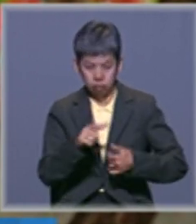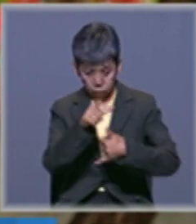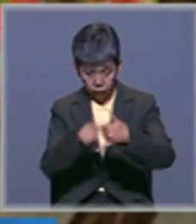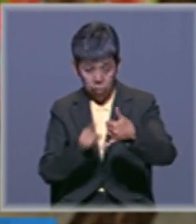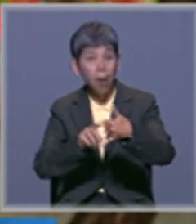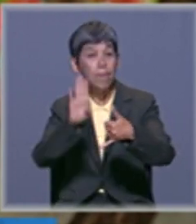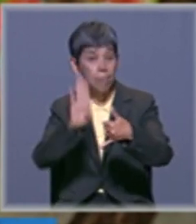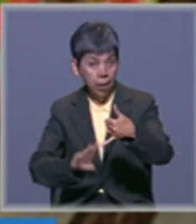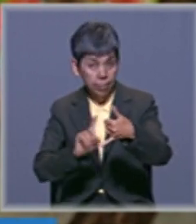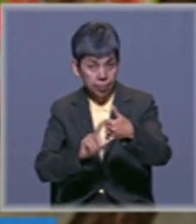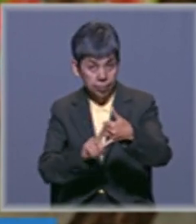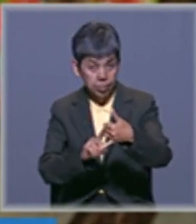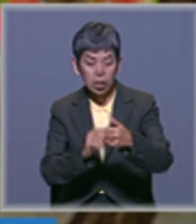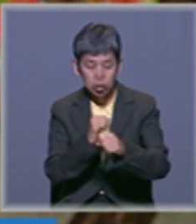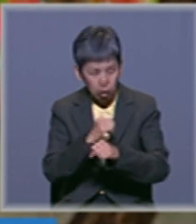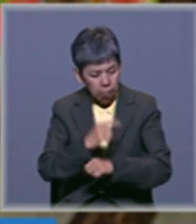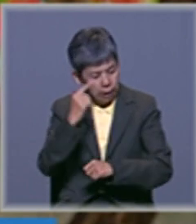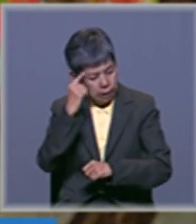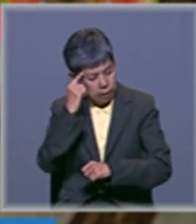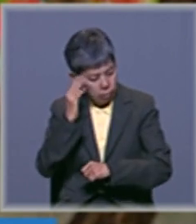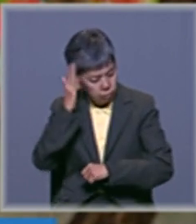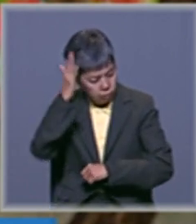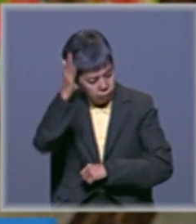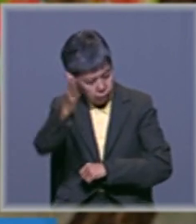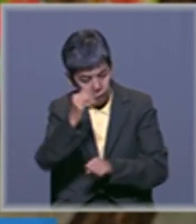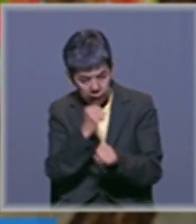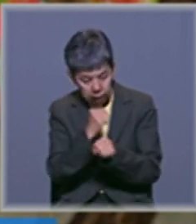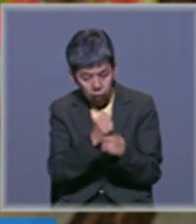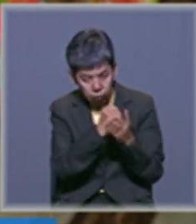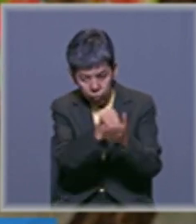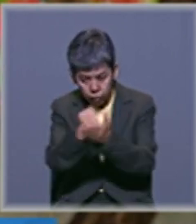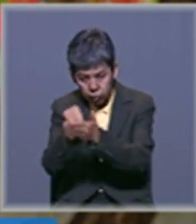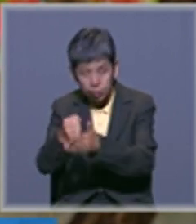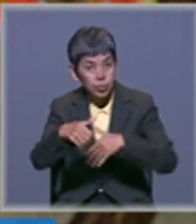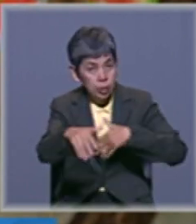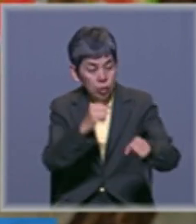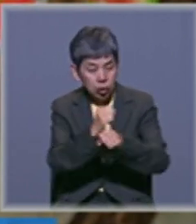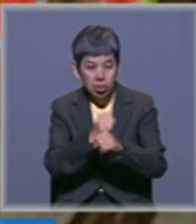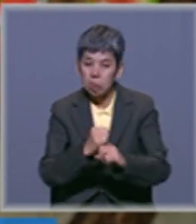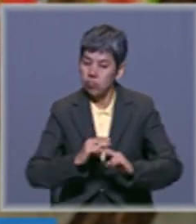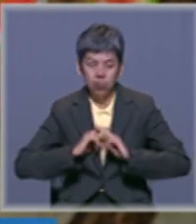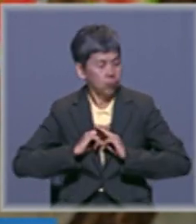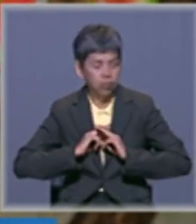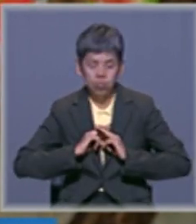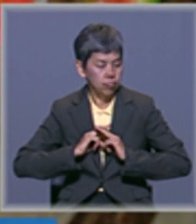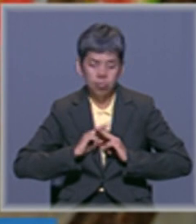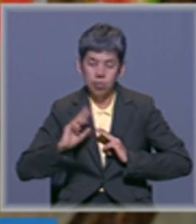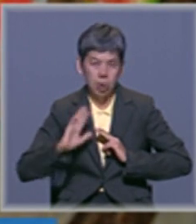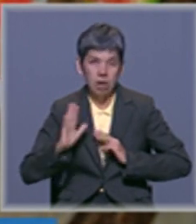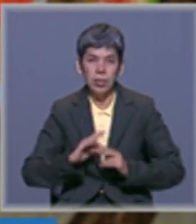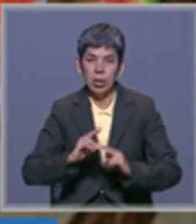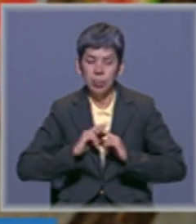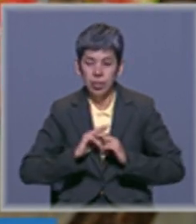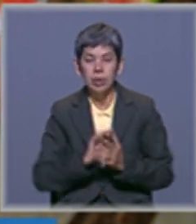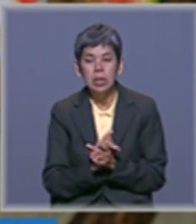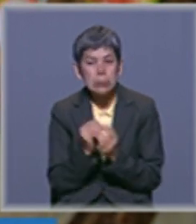ที่มีความคิดกว้างไกลทำเพื่อคนอื่นไม่ใช่ทำเพื่อตัวเองหรือเพื่อพวก